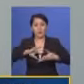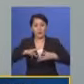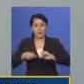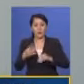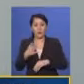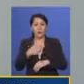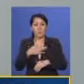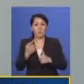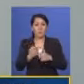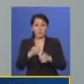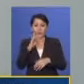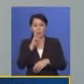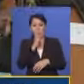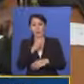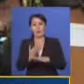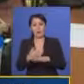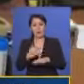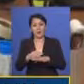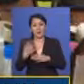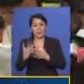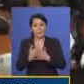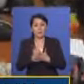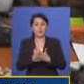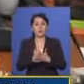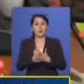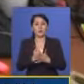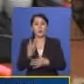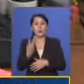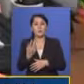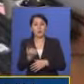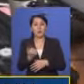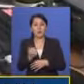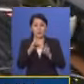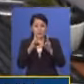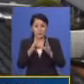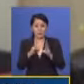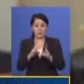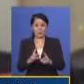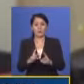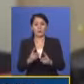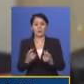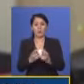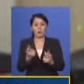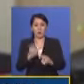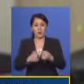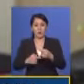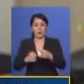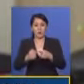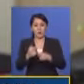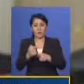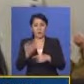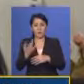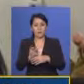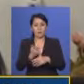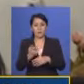мен олардың атына шағын несиелер алдым. Несиеге берілген қаражат зардап шегушілердің карточкаларына аударылған кезде, ол ақшаны алаяқ